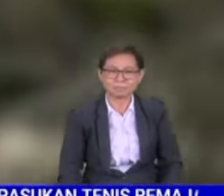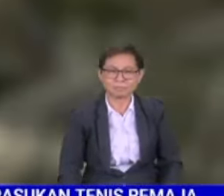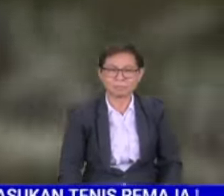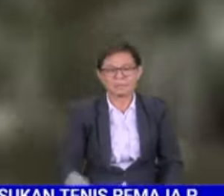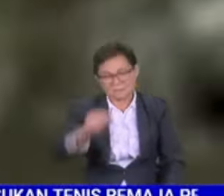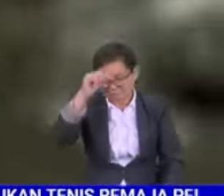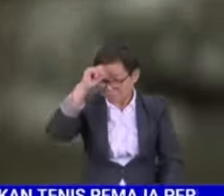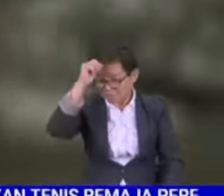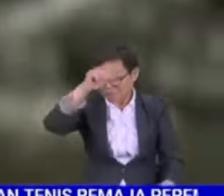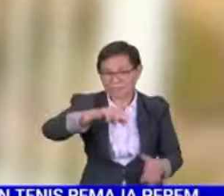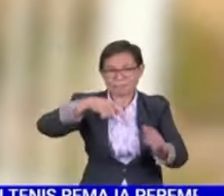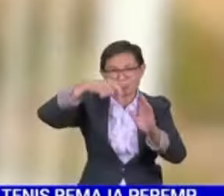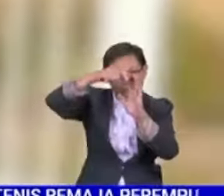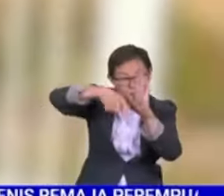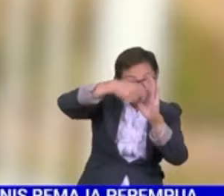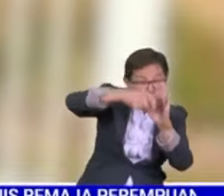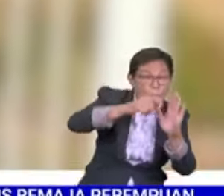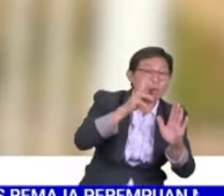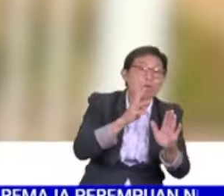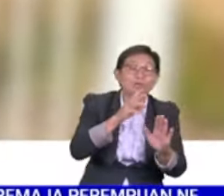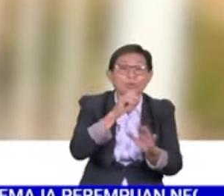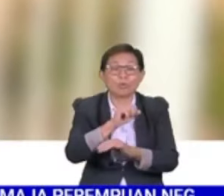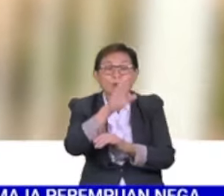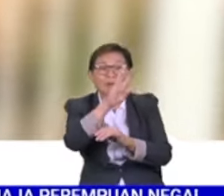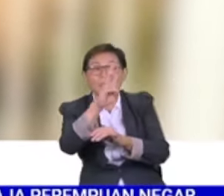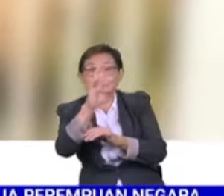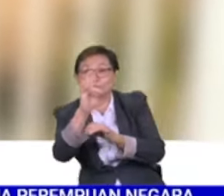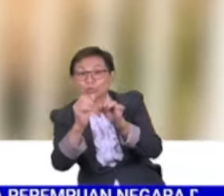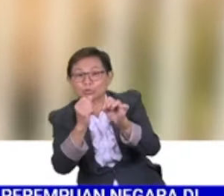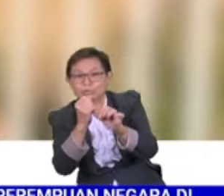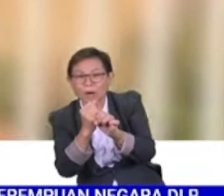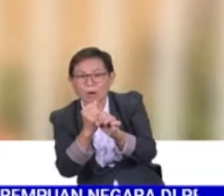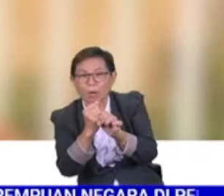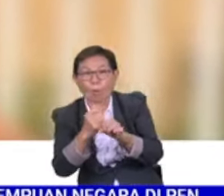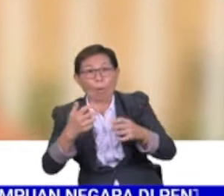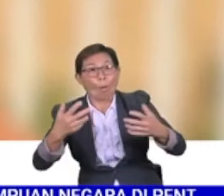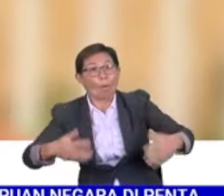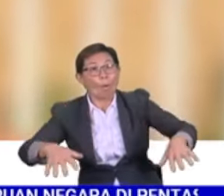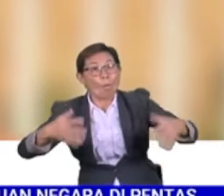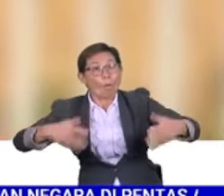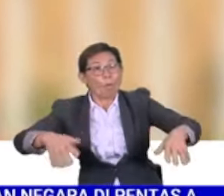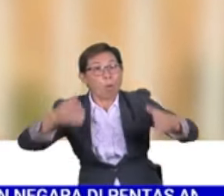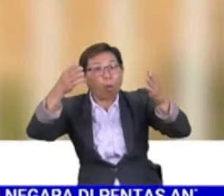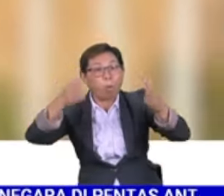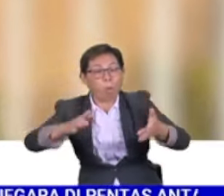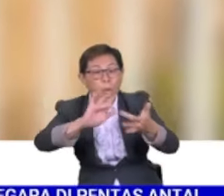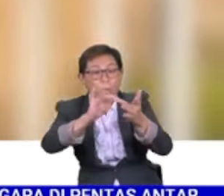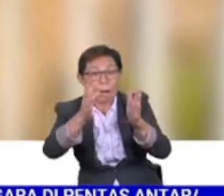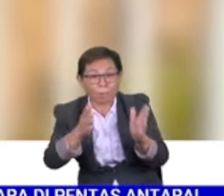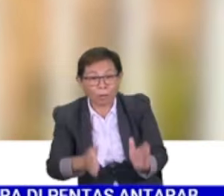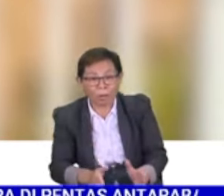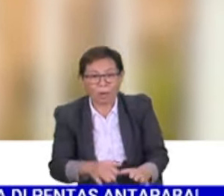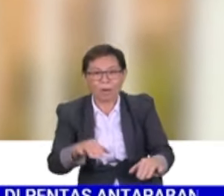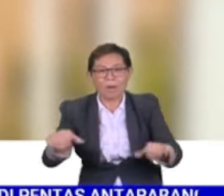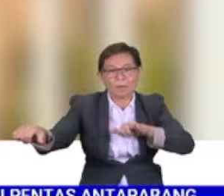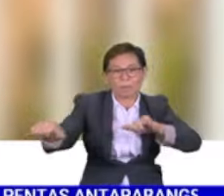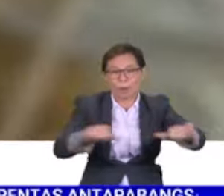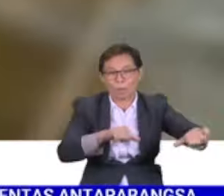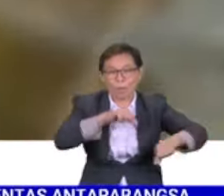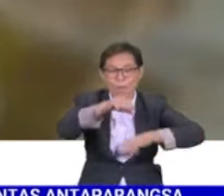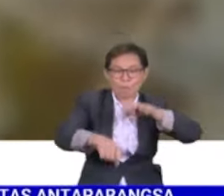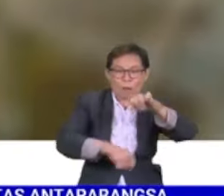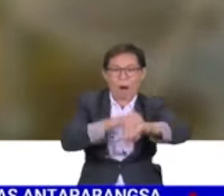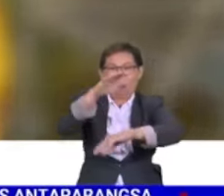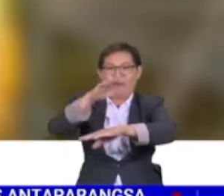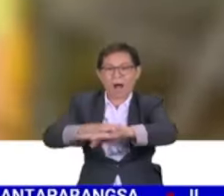Di India, rakaman seorang wanita berusia 67 tahun mengagumkan warga maya. Wanita berkenaan melakukan aktiviti